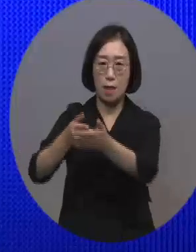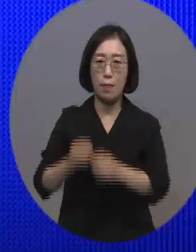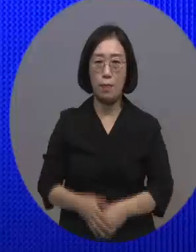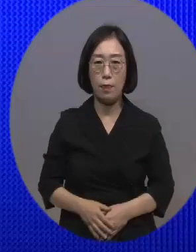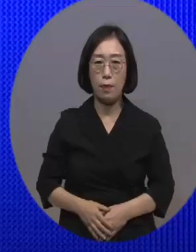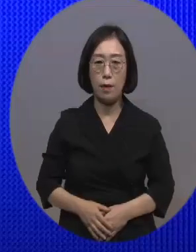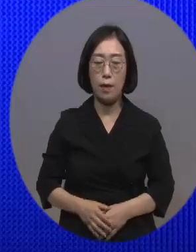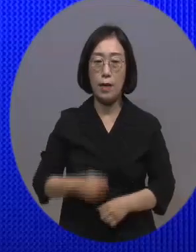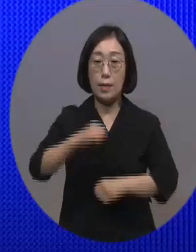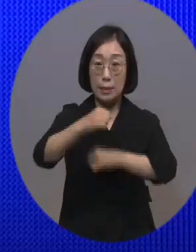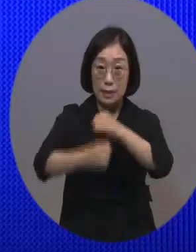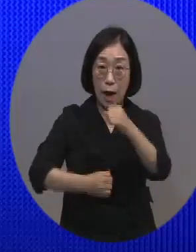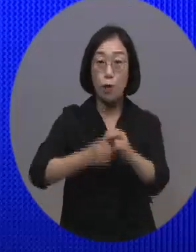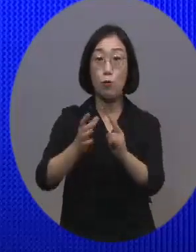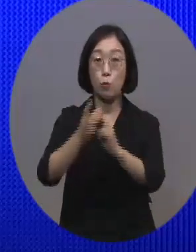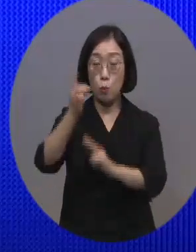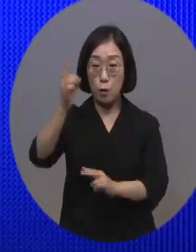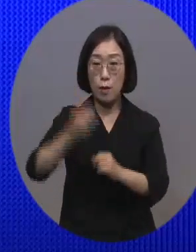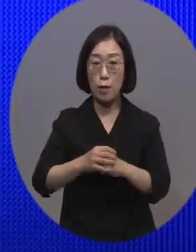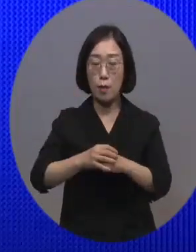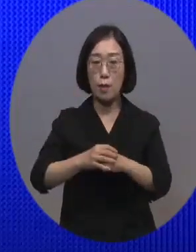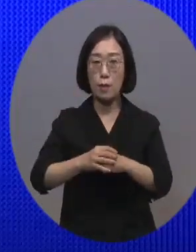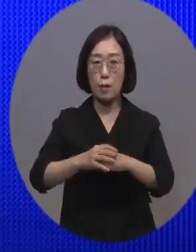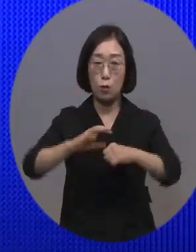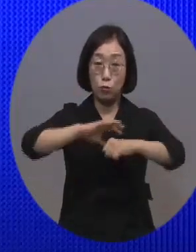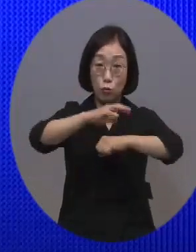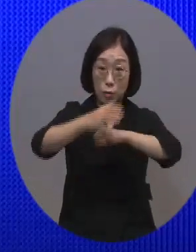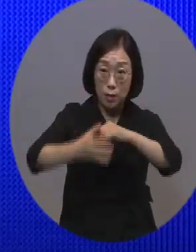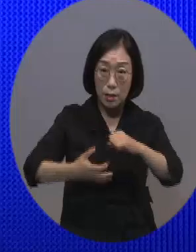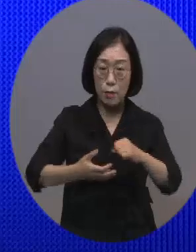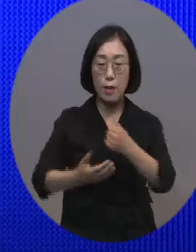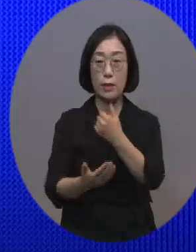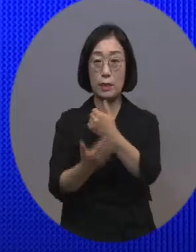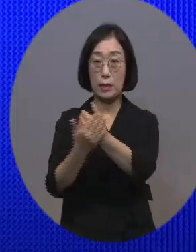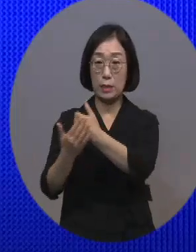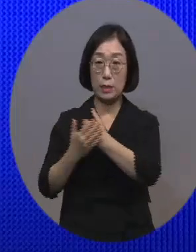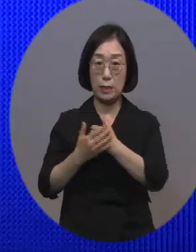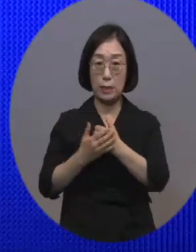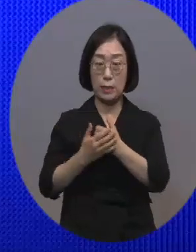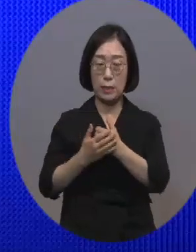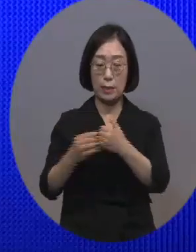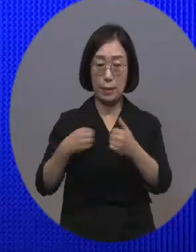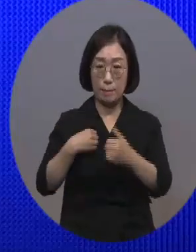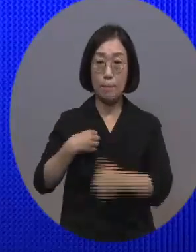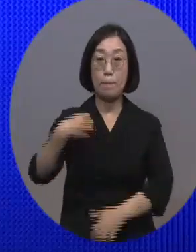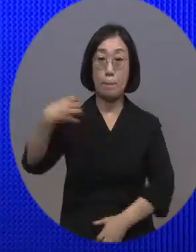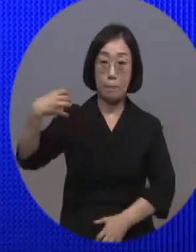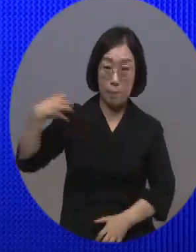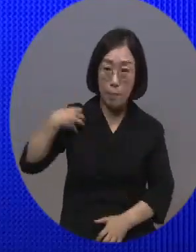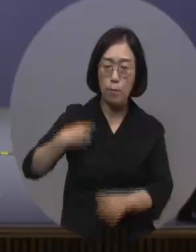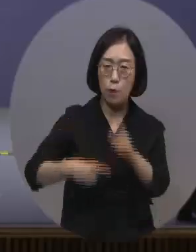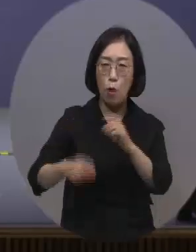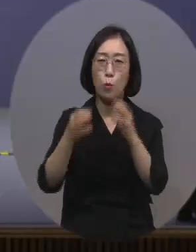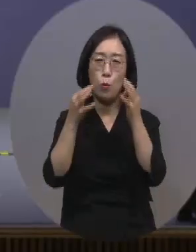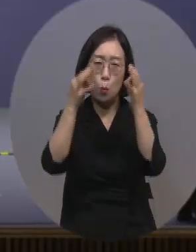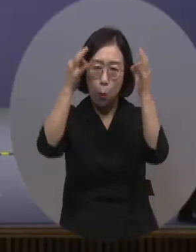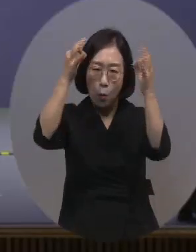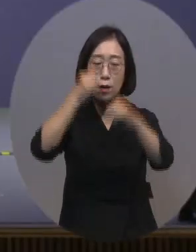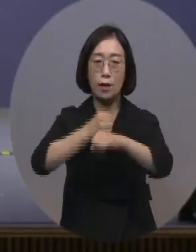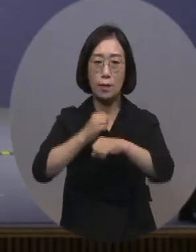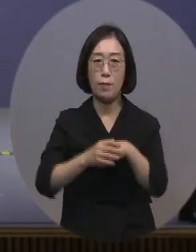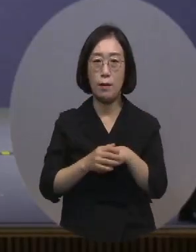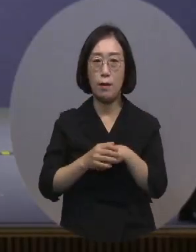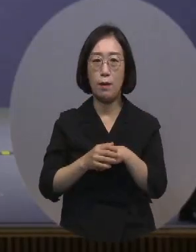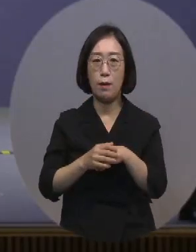자유 통일에 대한 국제사회의 지지를 견인해 나가는데 더욱 노력하겠습니다. 이를